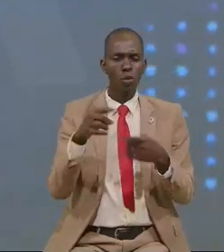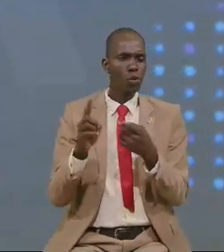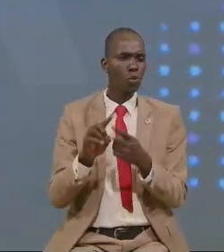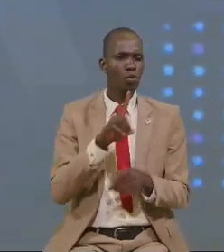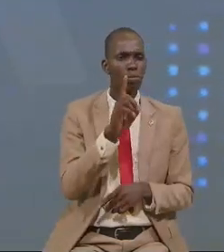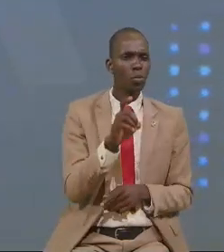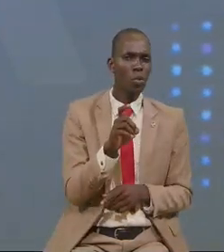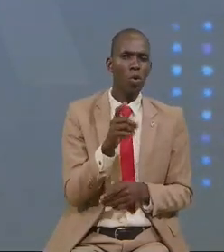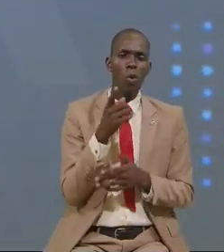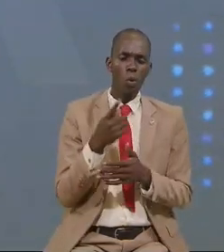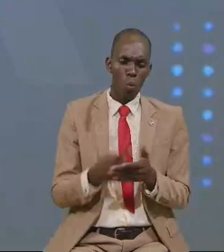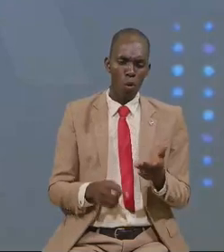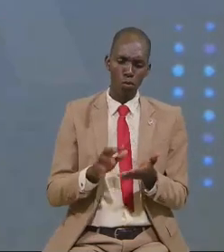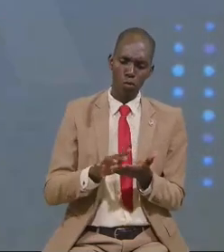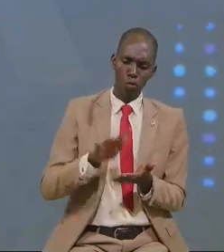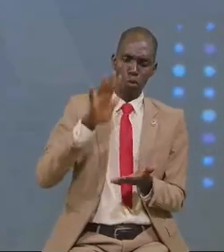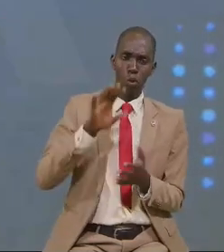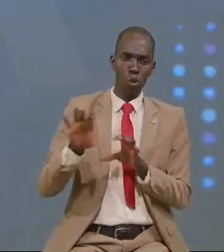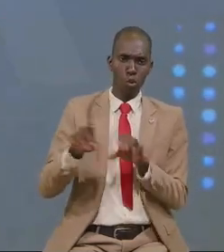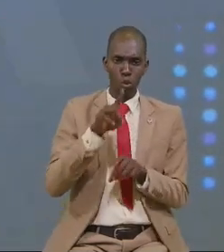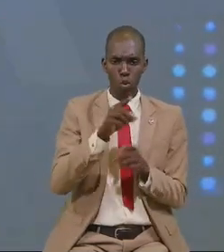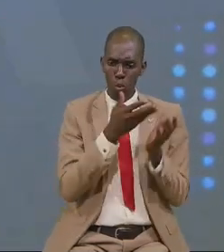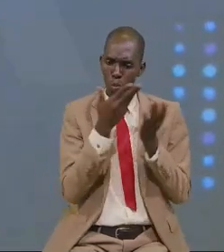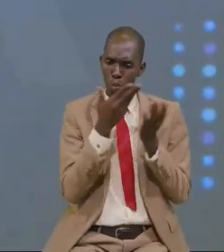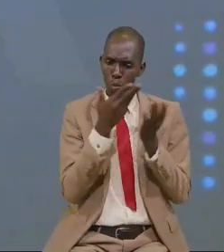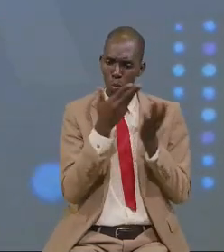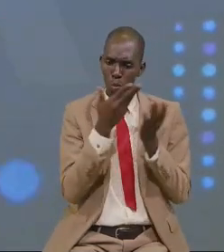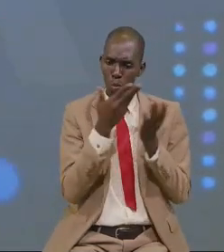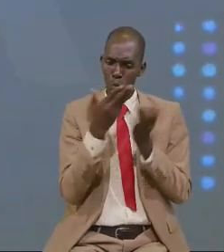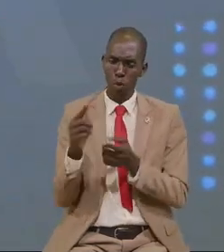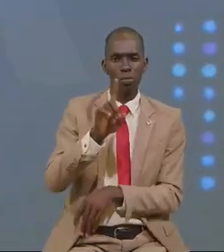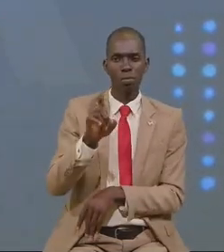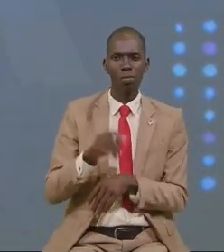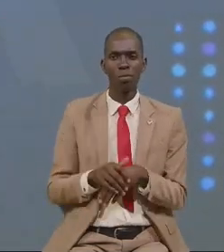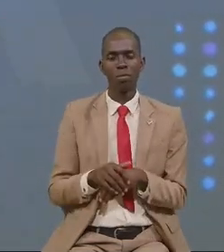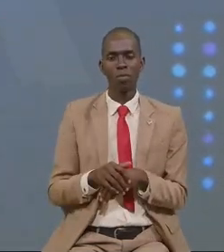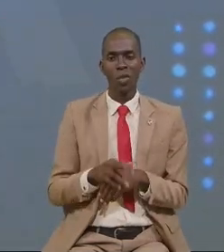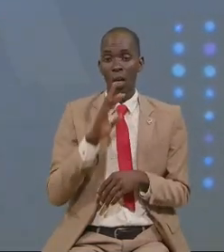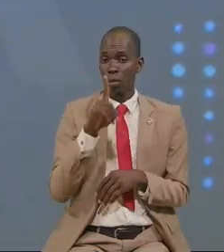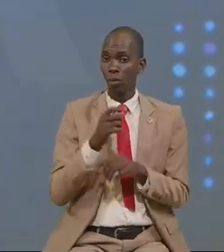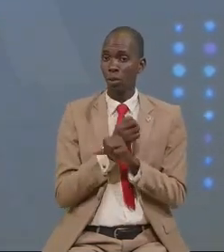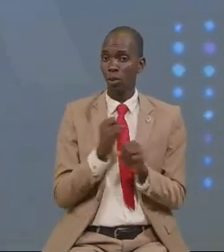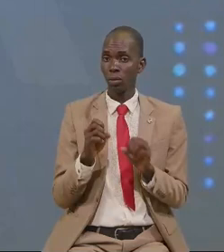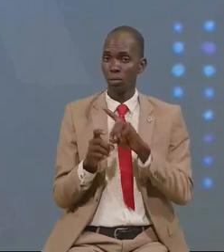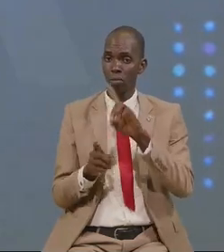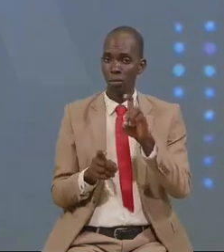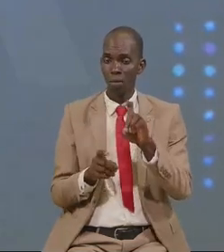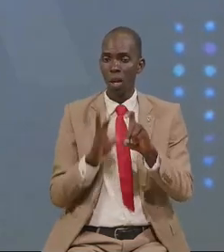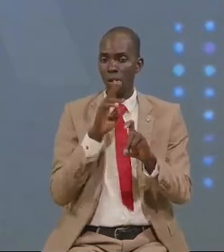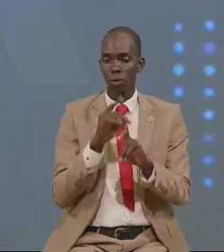Quelle gloire apportes-tu à cette Église? Est-ce que tu es sauvé? Est-ce que tu es né de